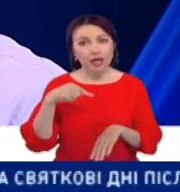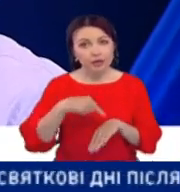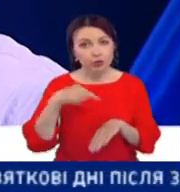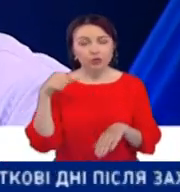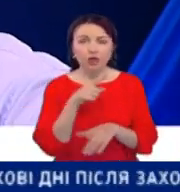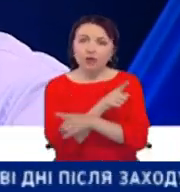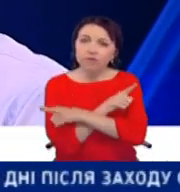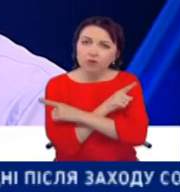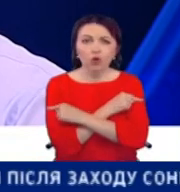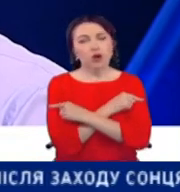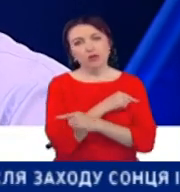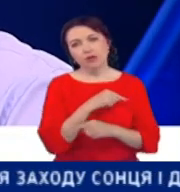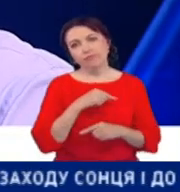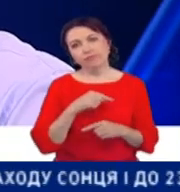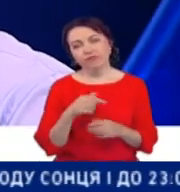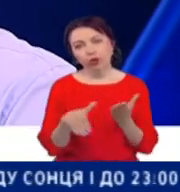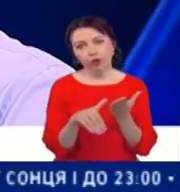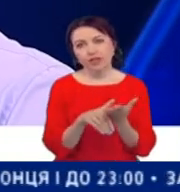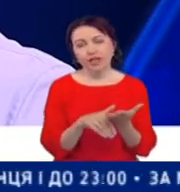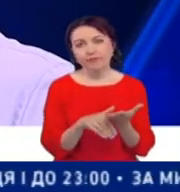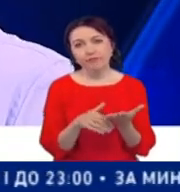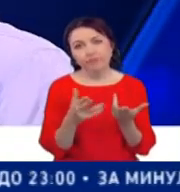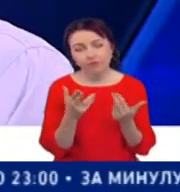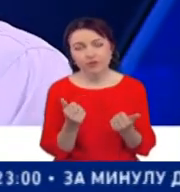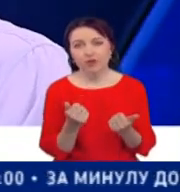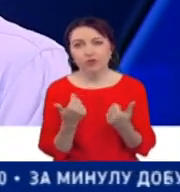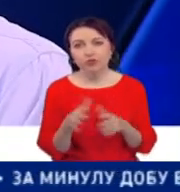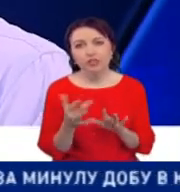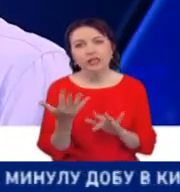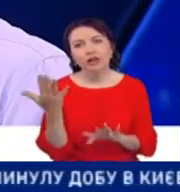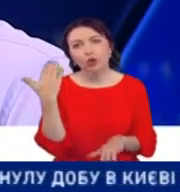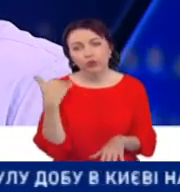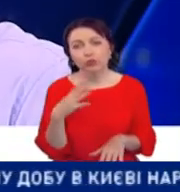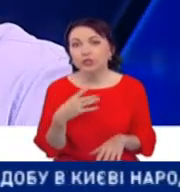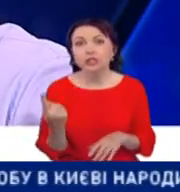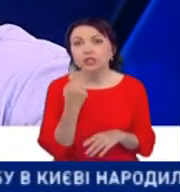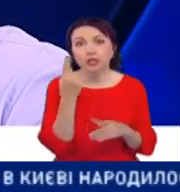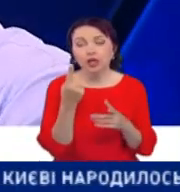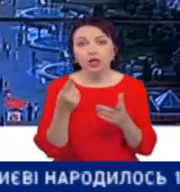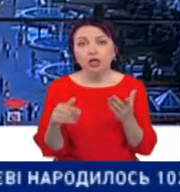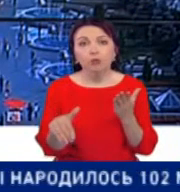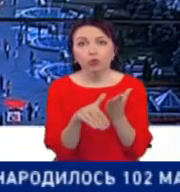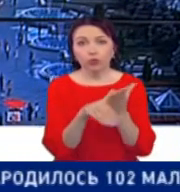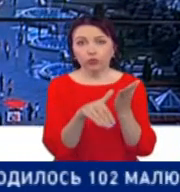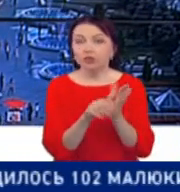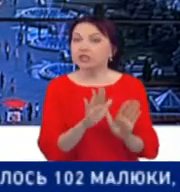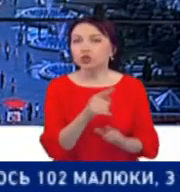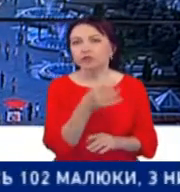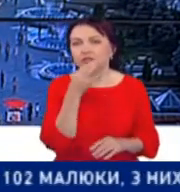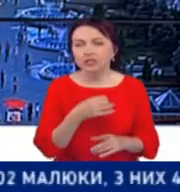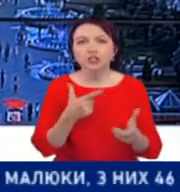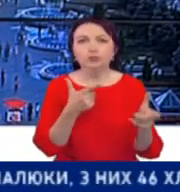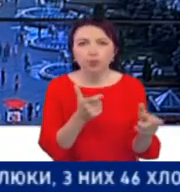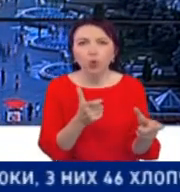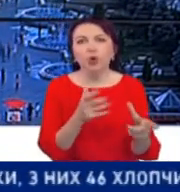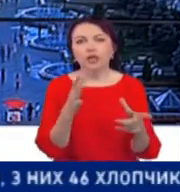вигорання волонтерів я дуже добре розумію, тому що дійсно це було декілька років єдиним джерелом. Не тільки того, що ви сказали, там і зброї,